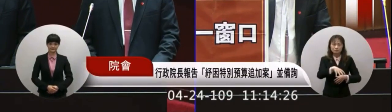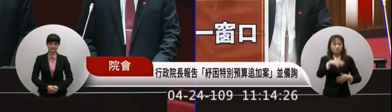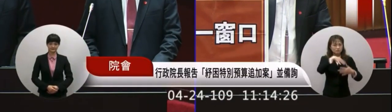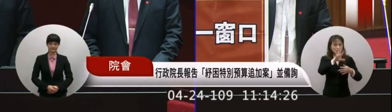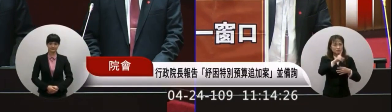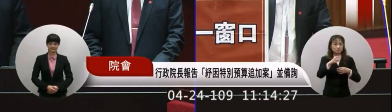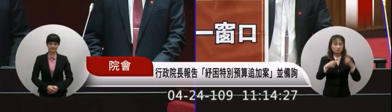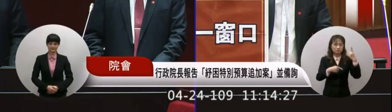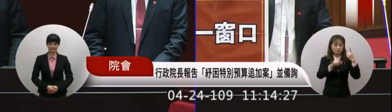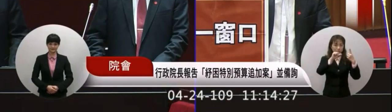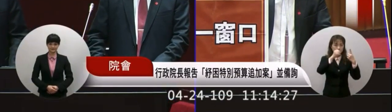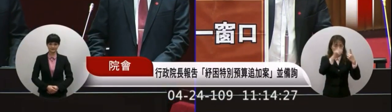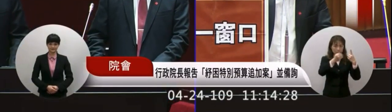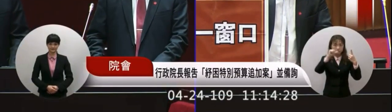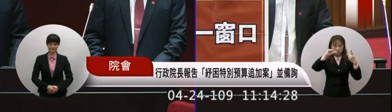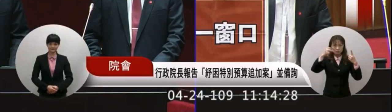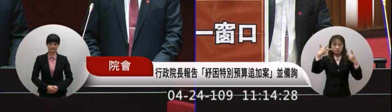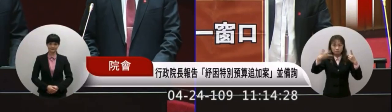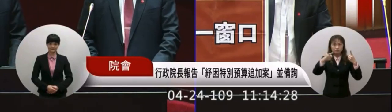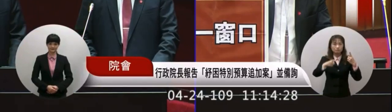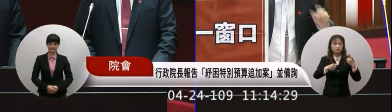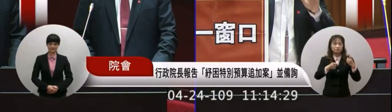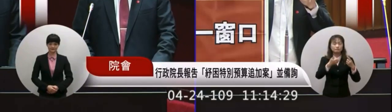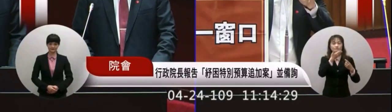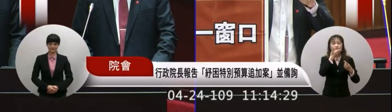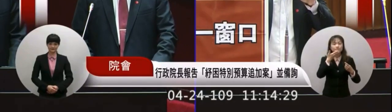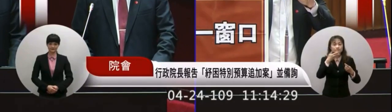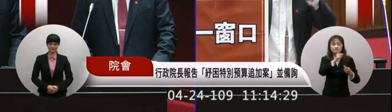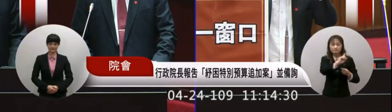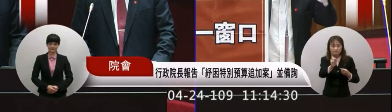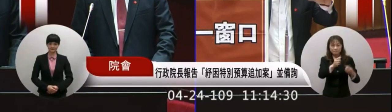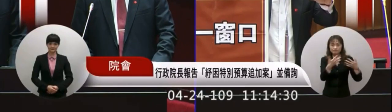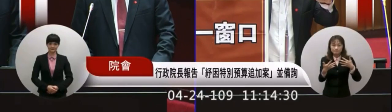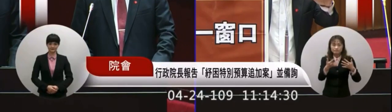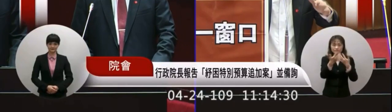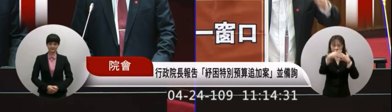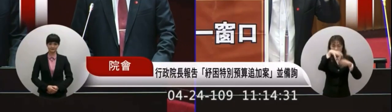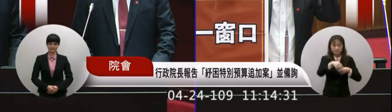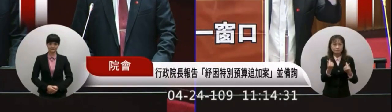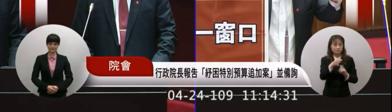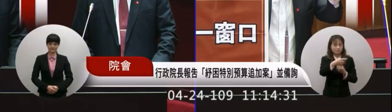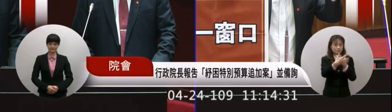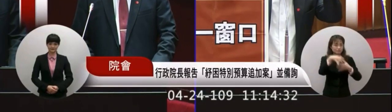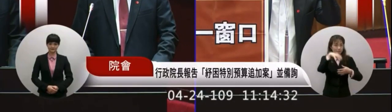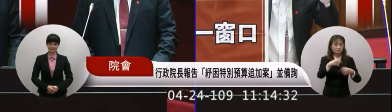个1957的福利咨询网站。好，意思就是讲，咱只要上这个网站，